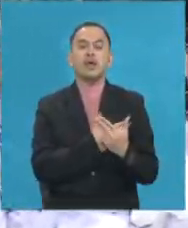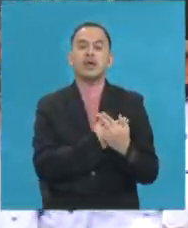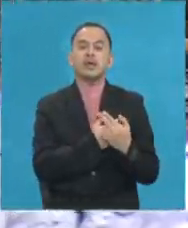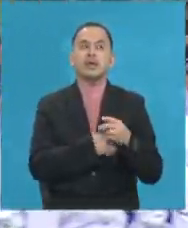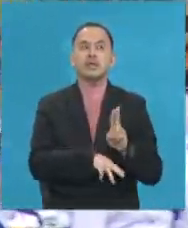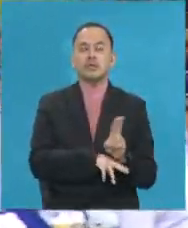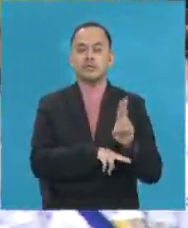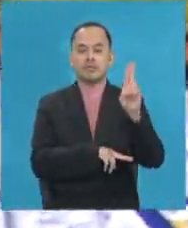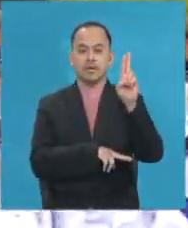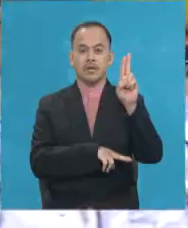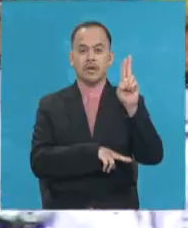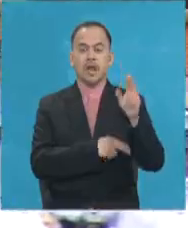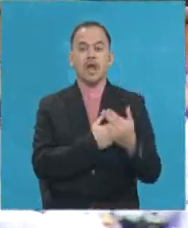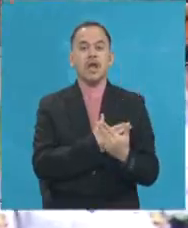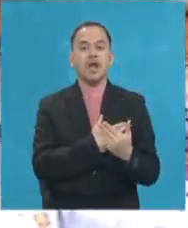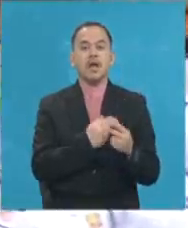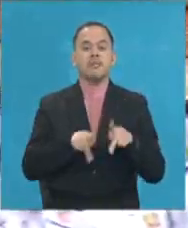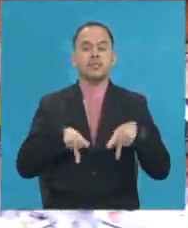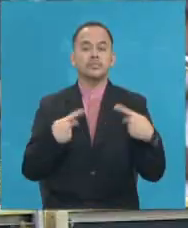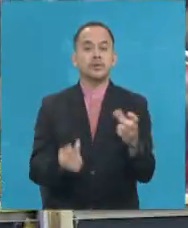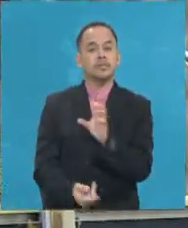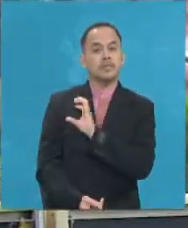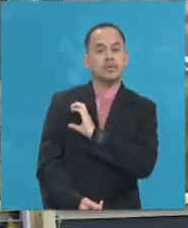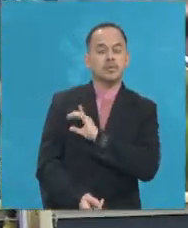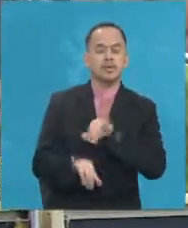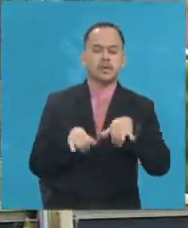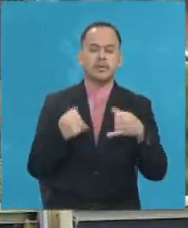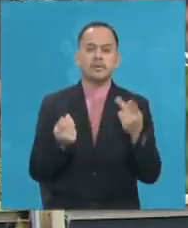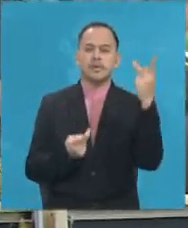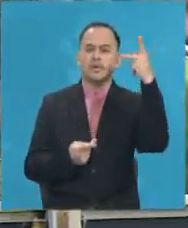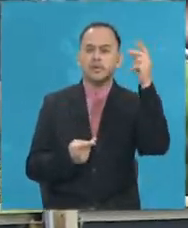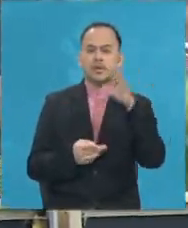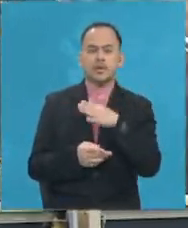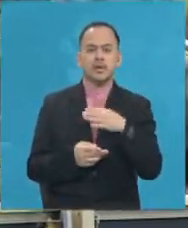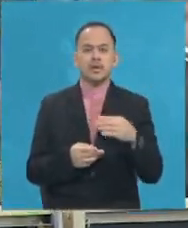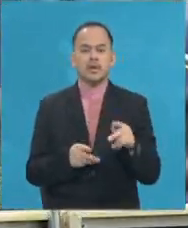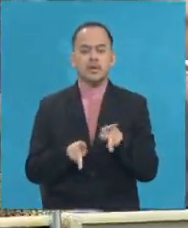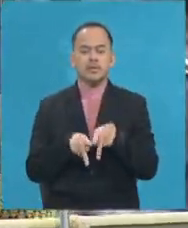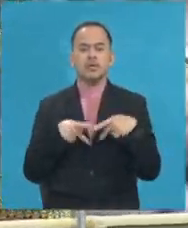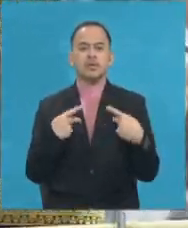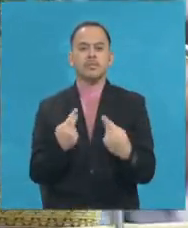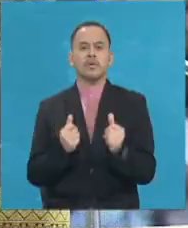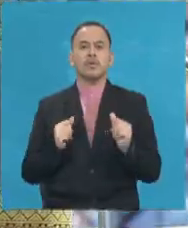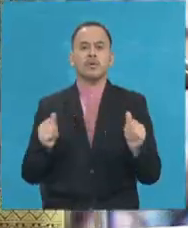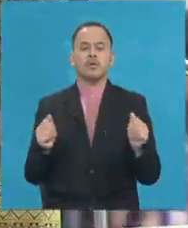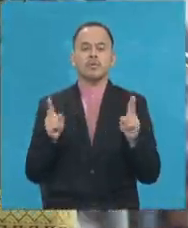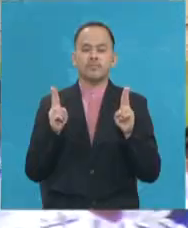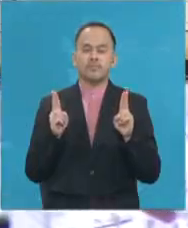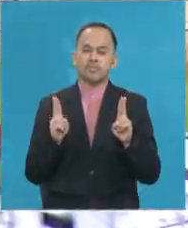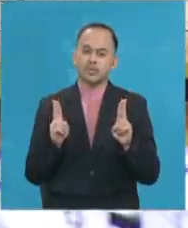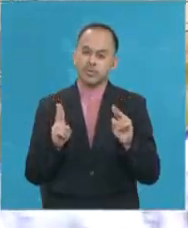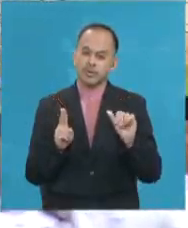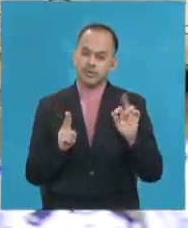Brunei pasukan polis diraja Brunei jabatan-jabatan kerajaan serta pertumbuhan pertumbuhan awam begini Fox